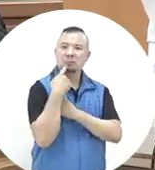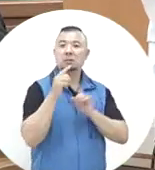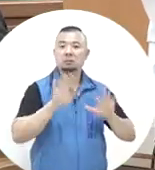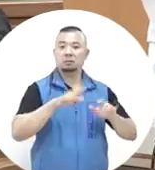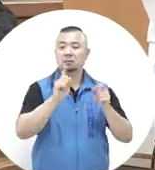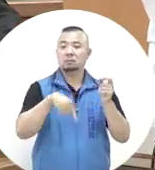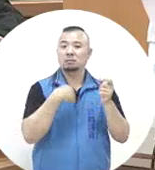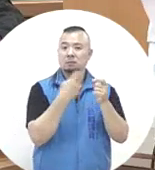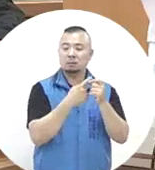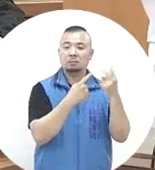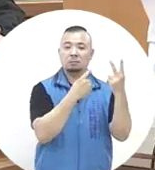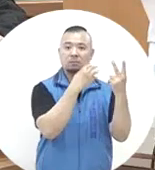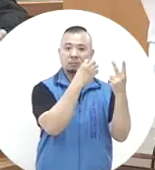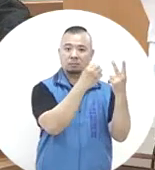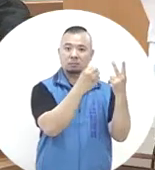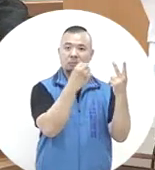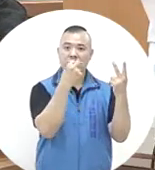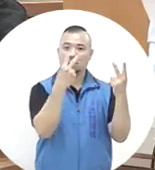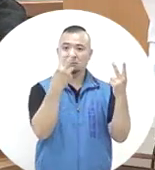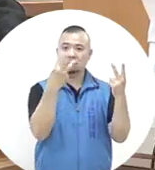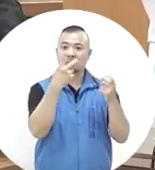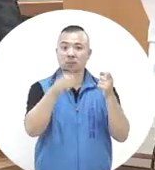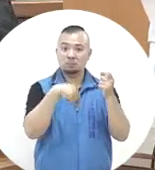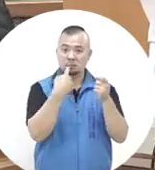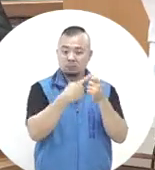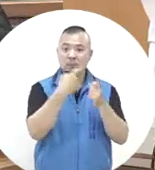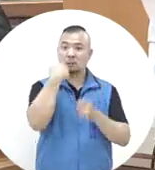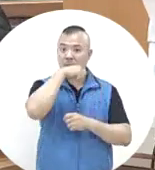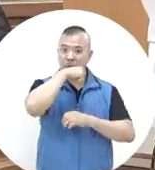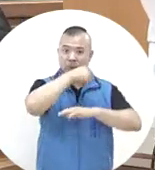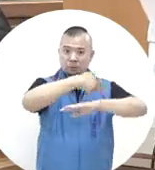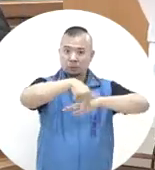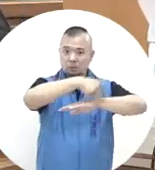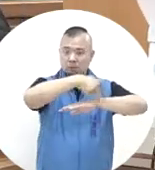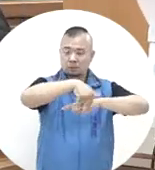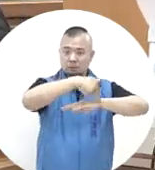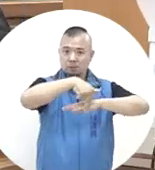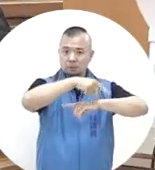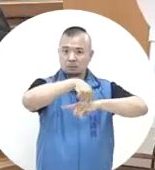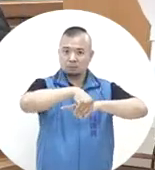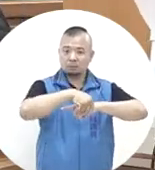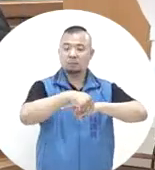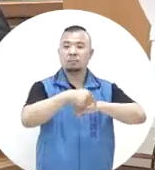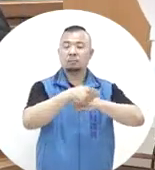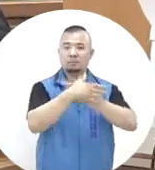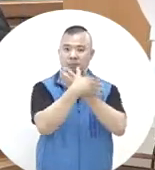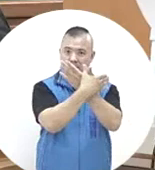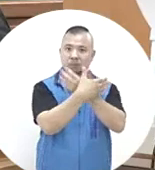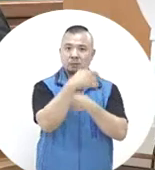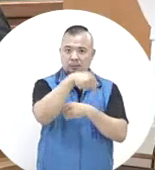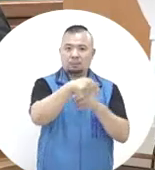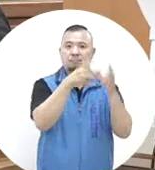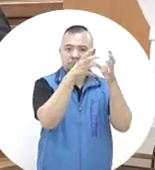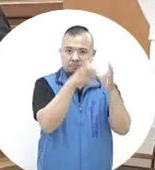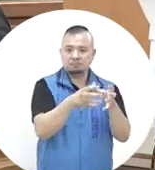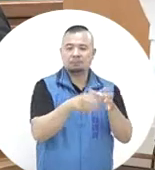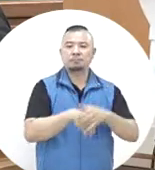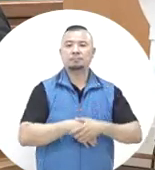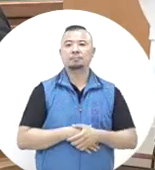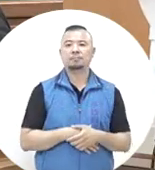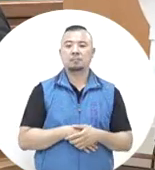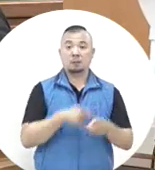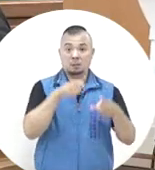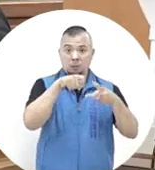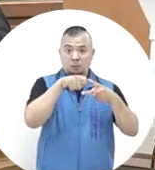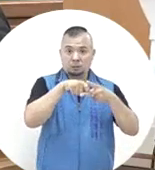2023年的台湾设计奖会在这个地方办，所以我们势必在整个工程